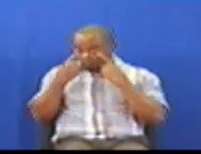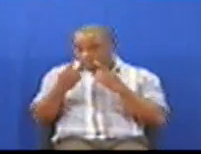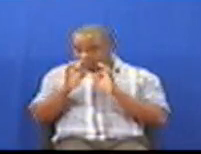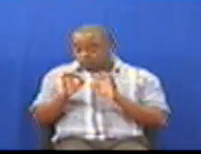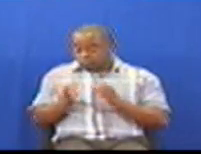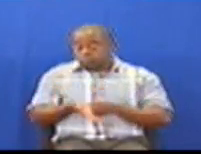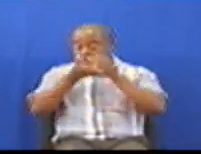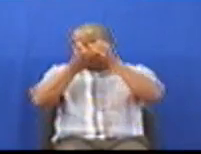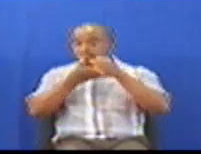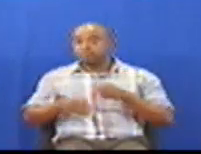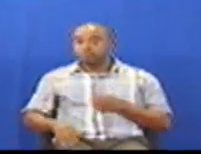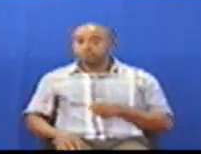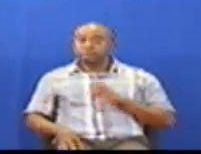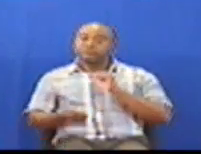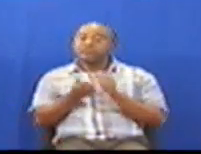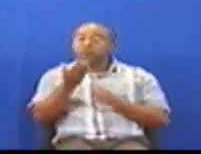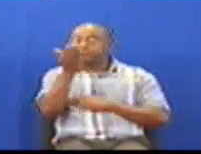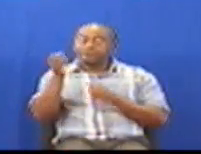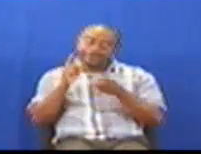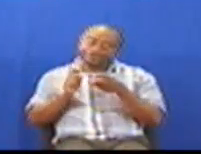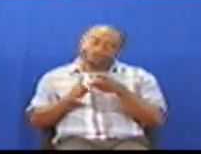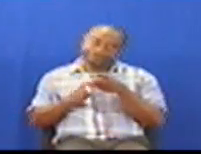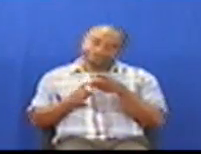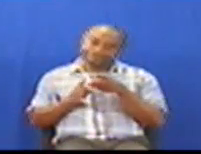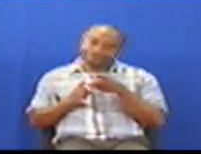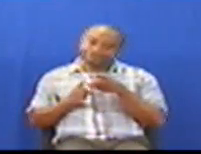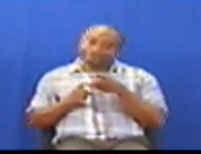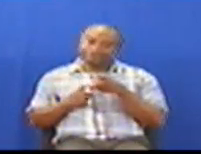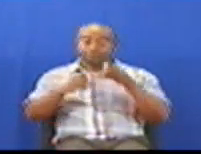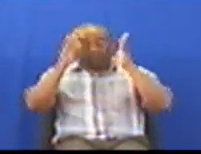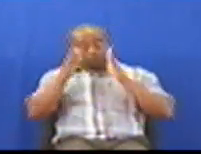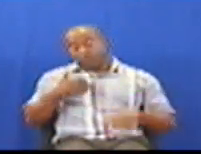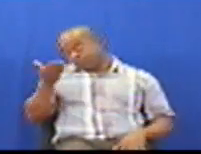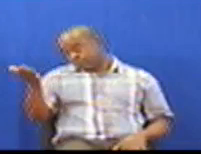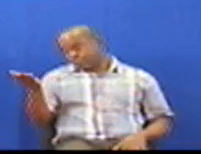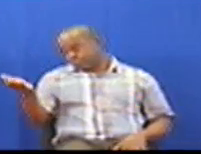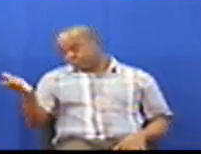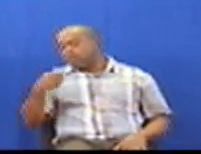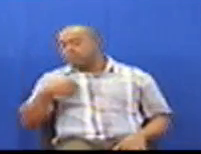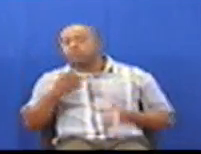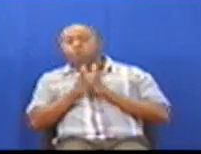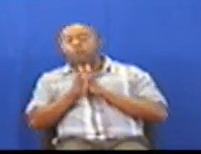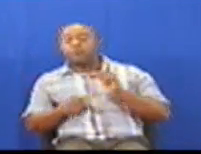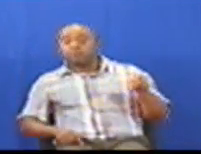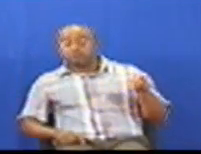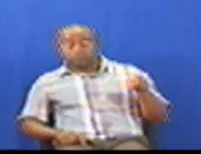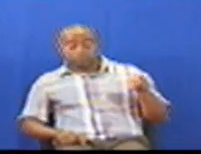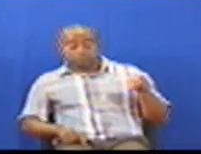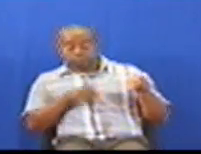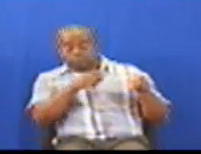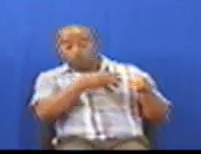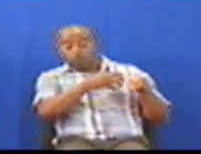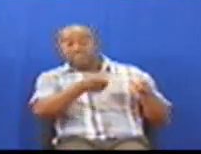kutusaidia. Lakini lingine mheshimiwa naibu spika, ni muombe mheshimiwa waziri wa